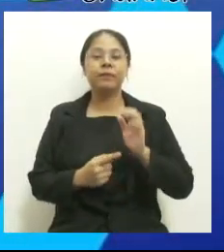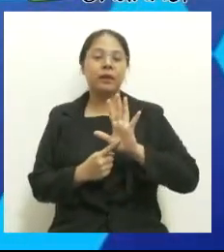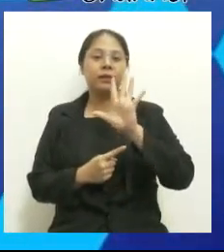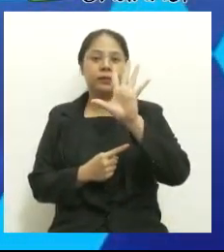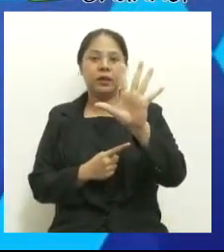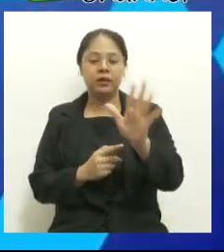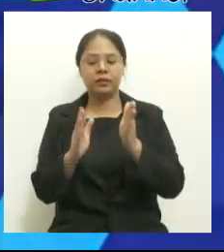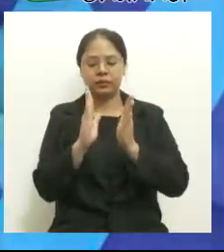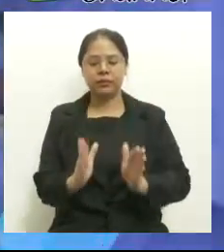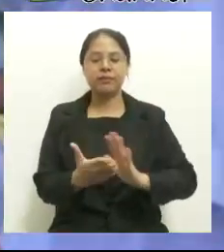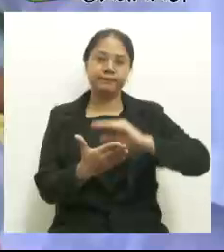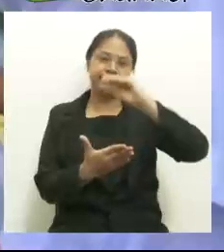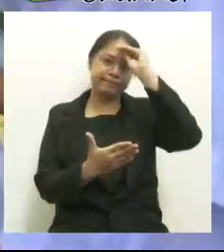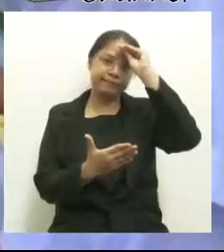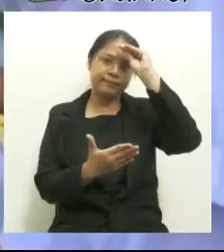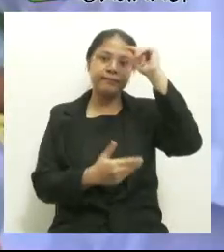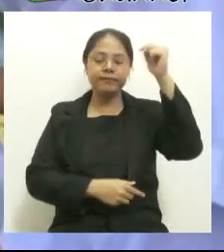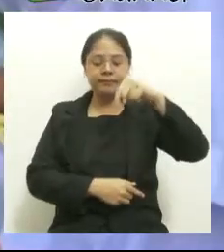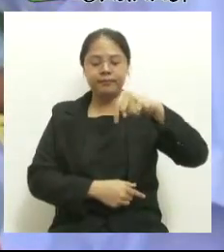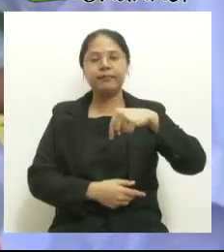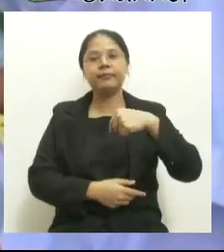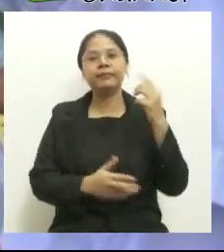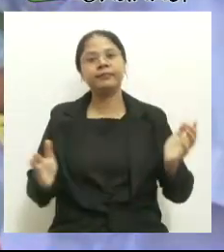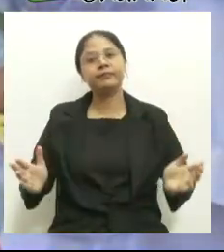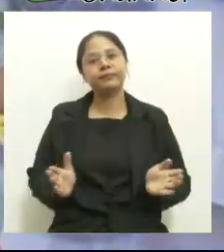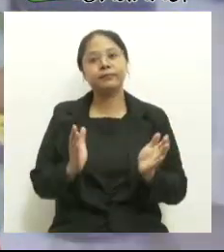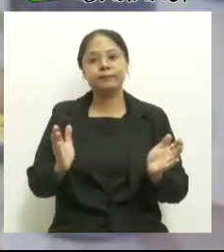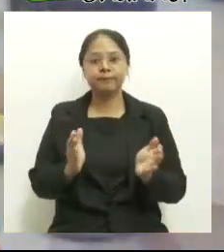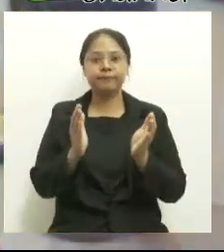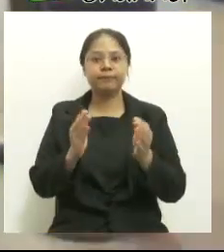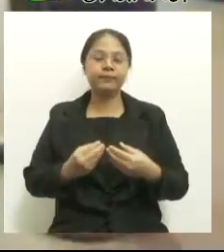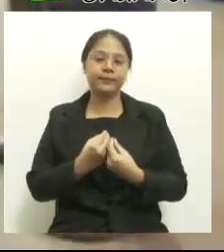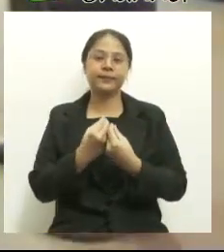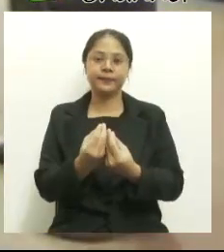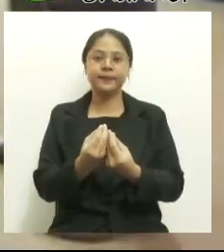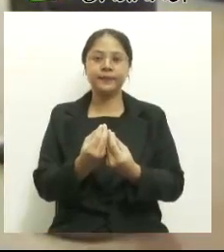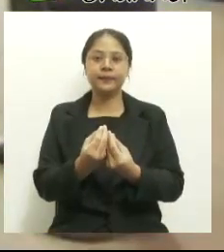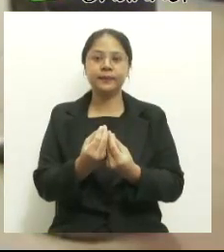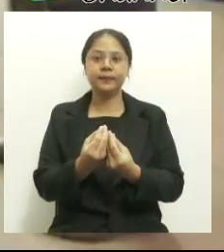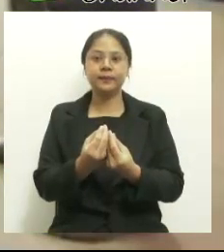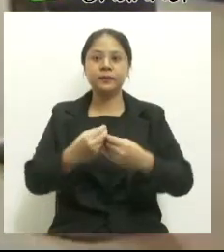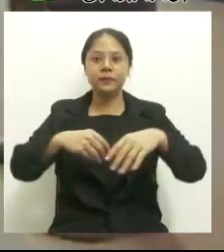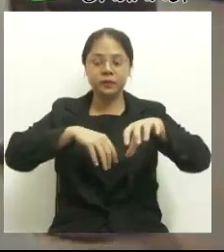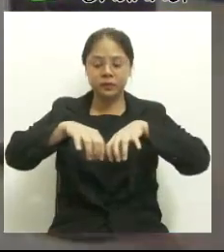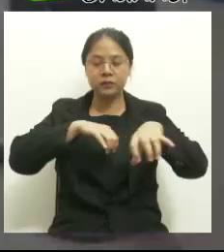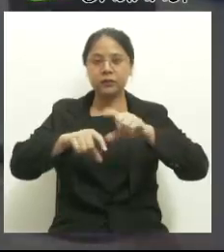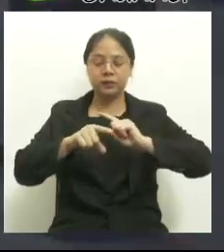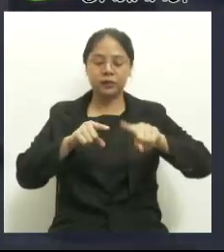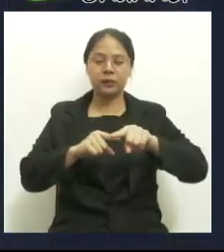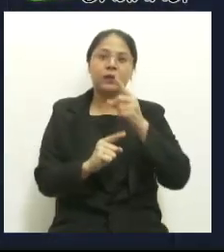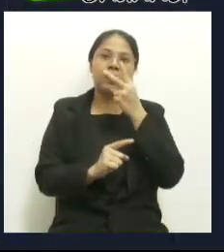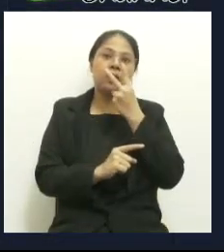านผู้เรียนโรงเรียนบ้านท่าข้ามได้ส่งเสริมพัฒนาสนับสนุนนิเทศกำกับติดตามและรายงานผ